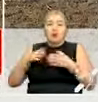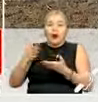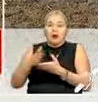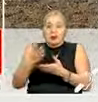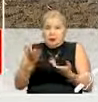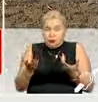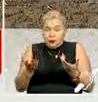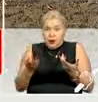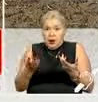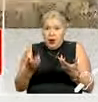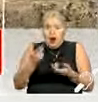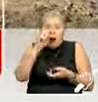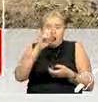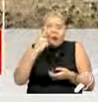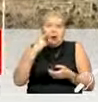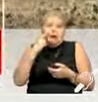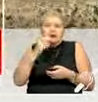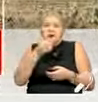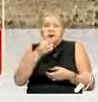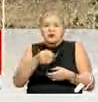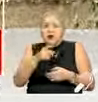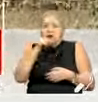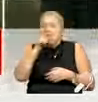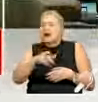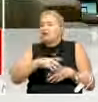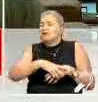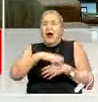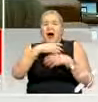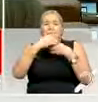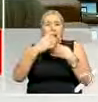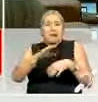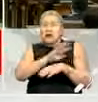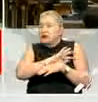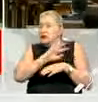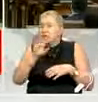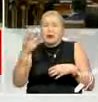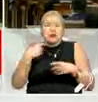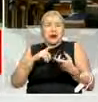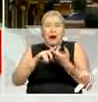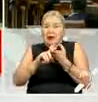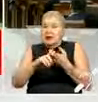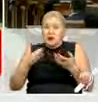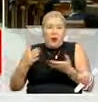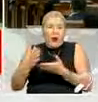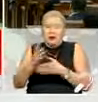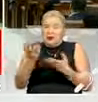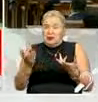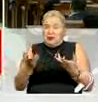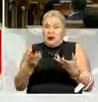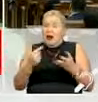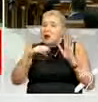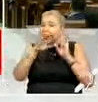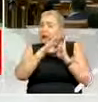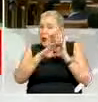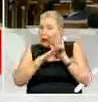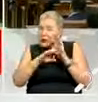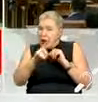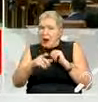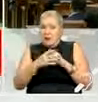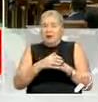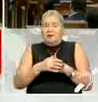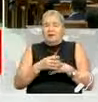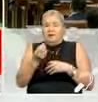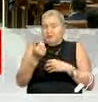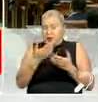Acesta este acuzat că ar fi ratat tot ce se poate rata pe zona de agricultură. În primul rând, o serie de programe pe PNRR, dar